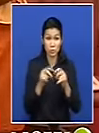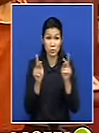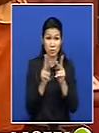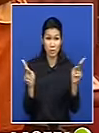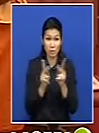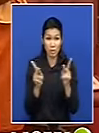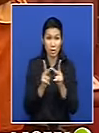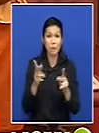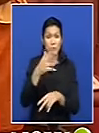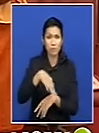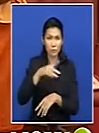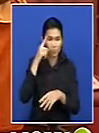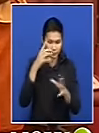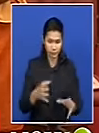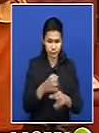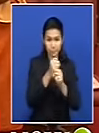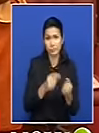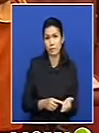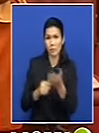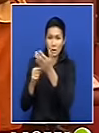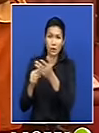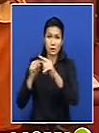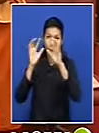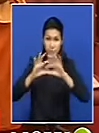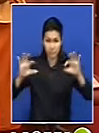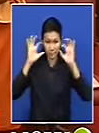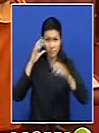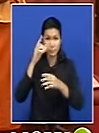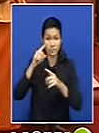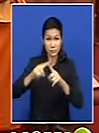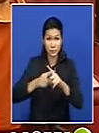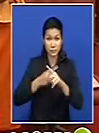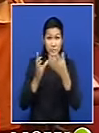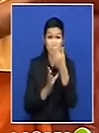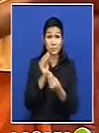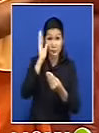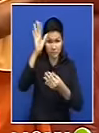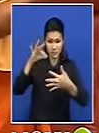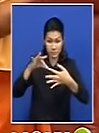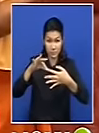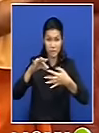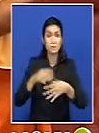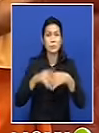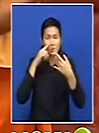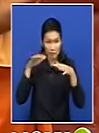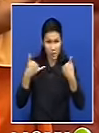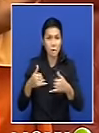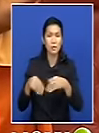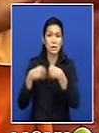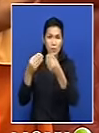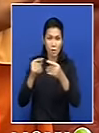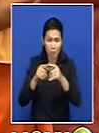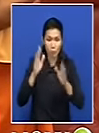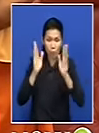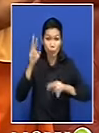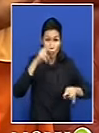ฤษฎีกาจะส่งความเห็นให้รัฐบาลได้ในช่วงต้นสัปดาห์หน้าแล้วก็จะส่งให้ผู้ตรวจการแผ่นดินด้วยค่ะก่อนหน้านี้ถ้าเราย้อน